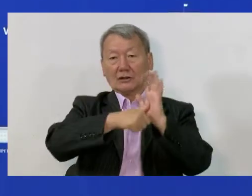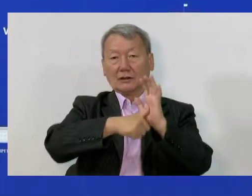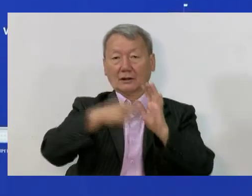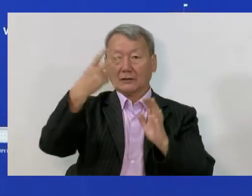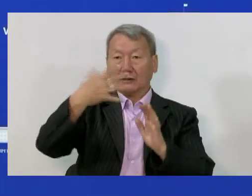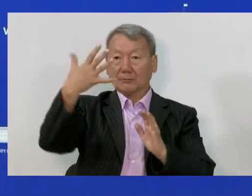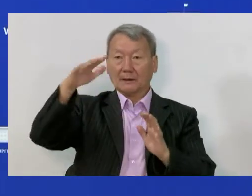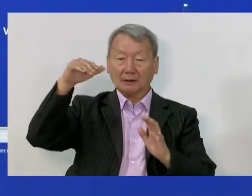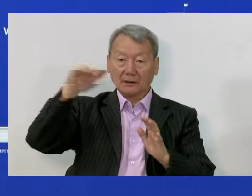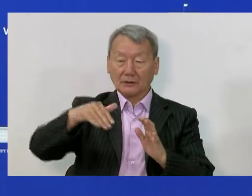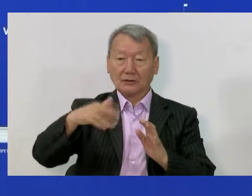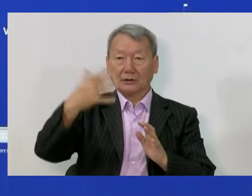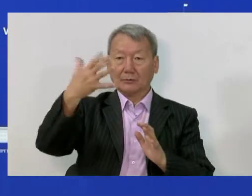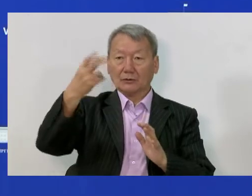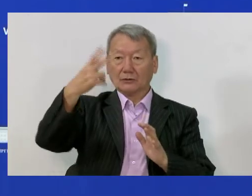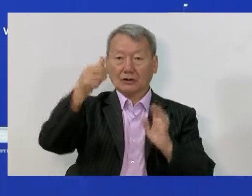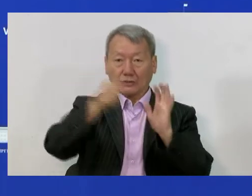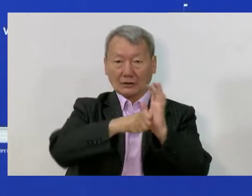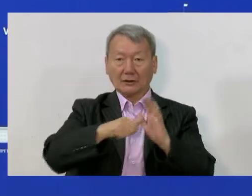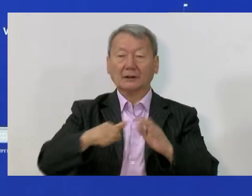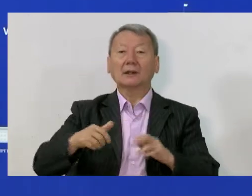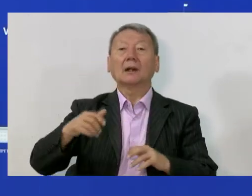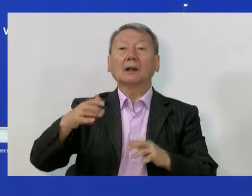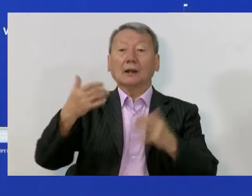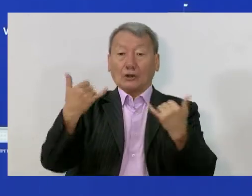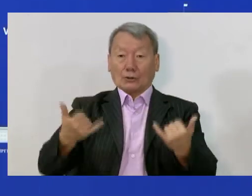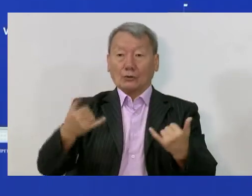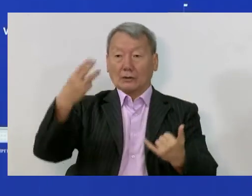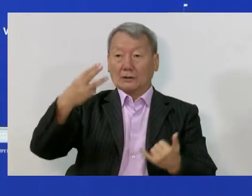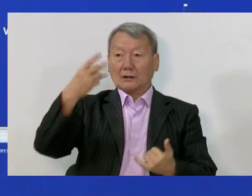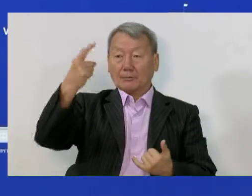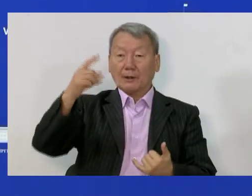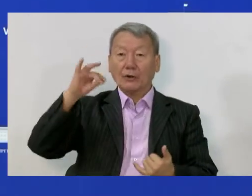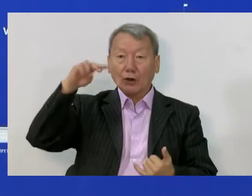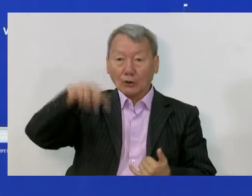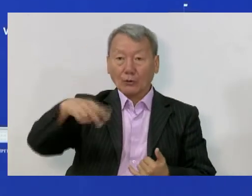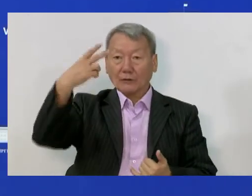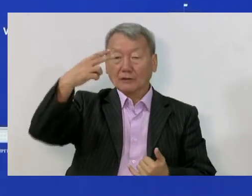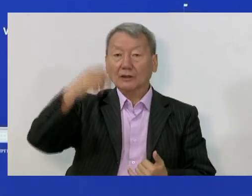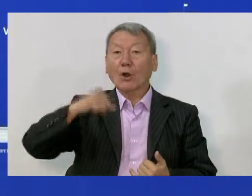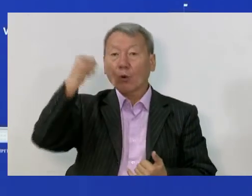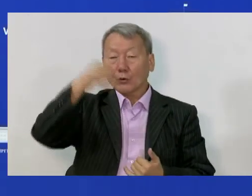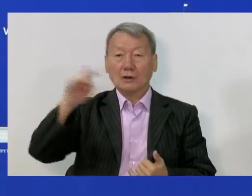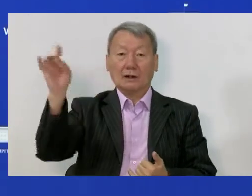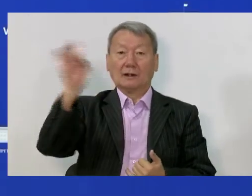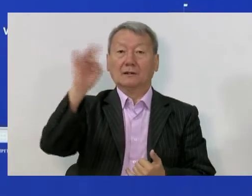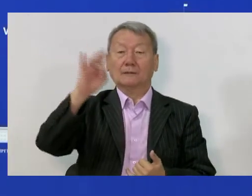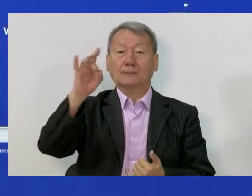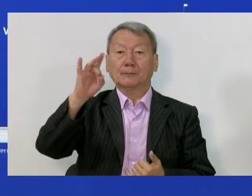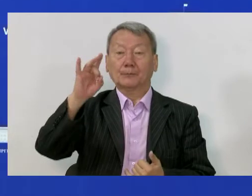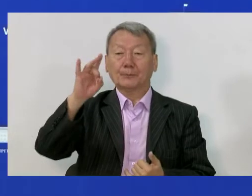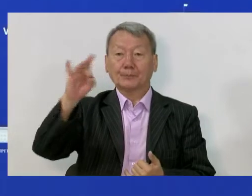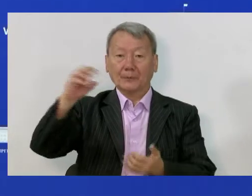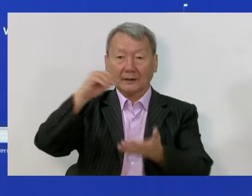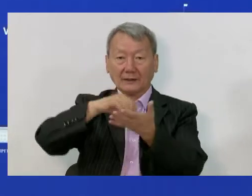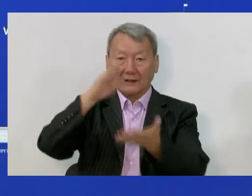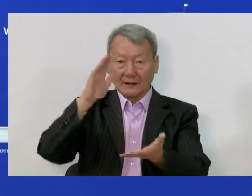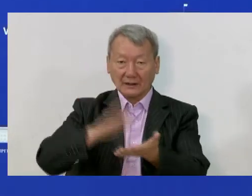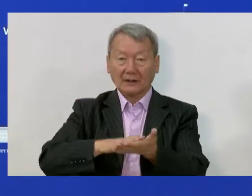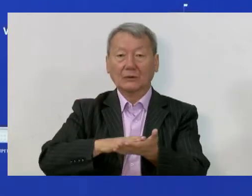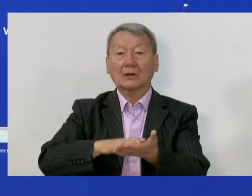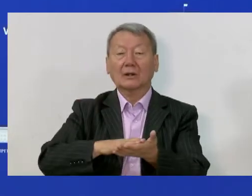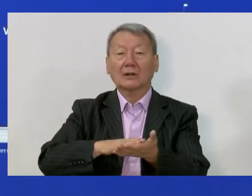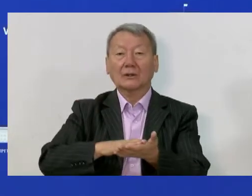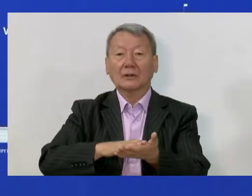На 31 июля 2020 года по республике зарегистрировано